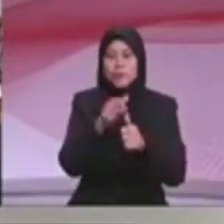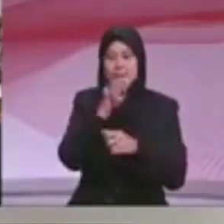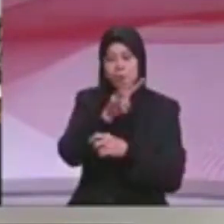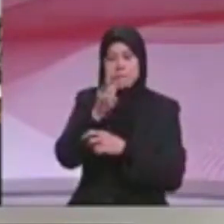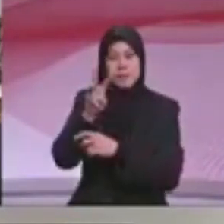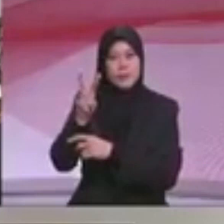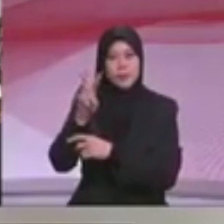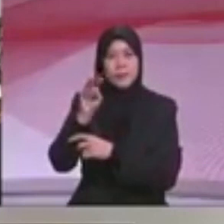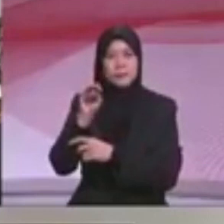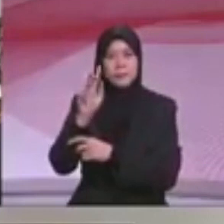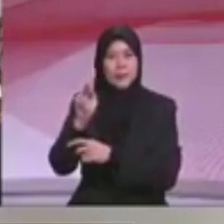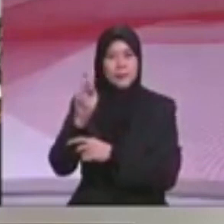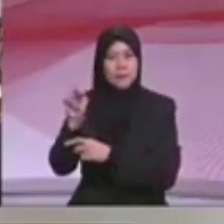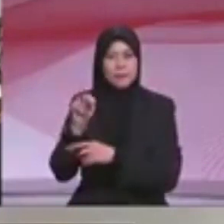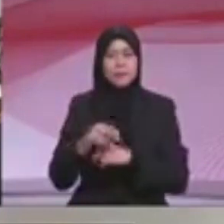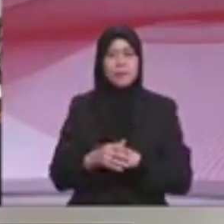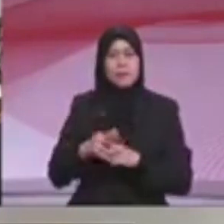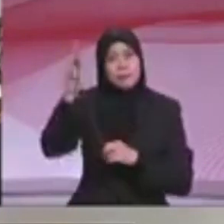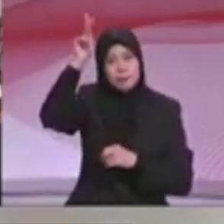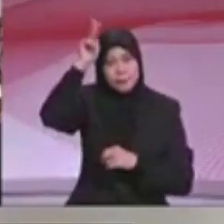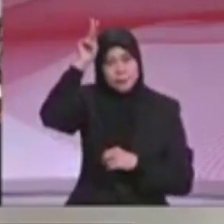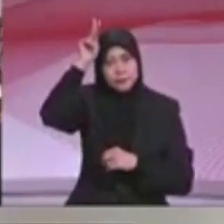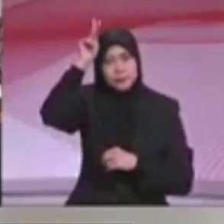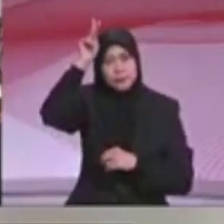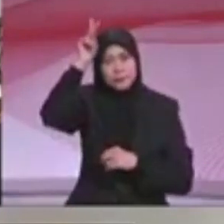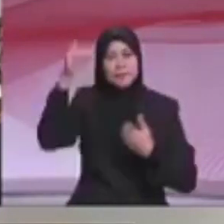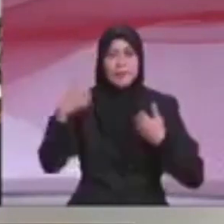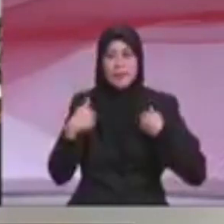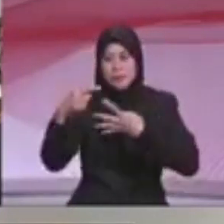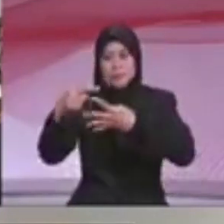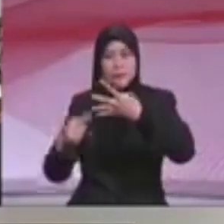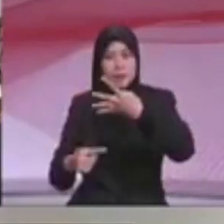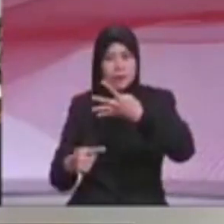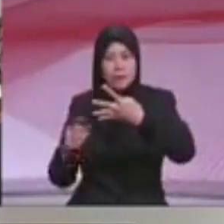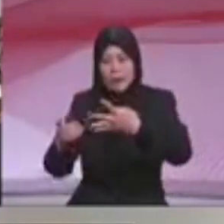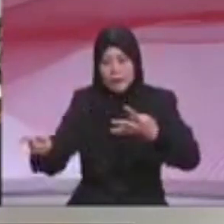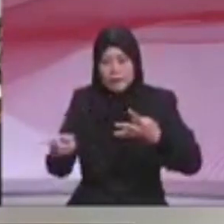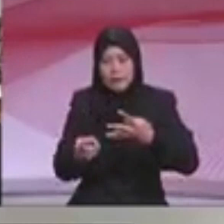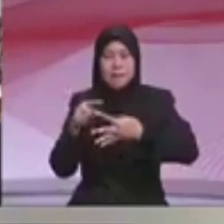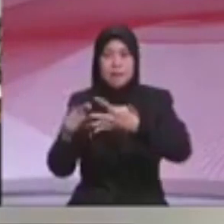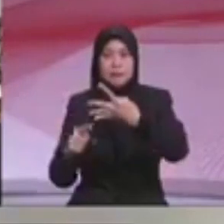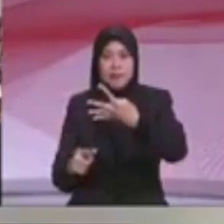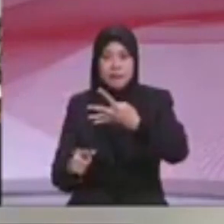website MKM. Jadi di Kelantan ini kita ada 4 daerah yang